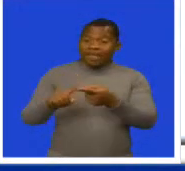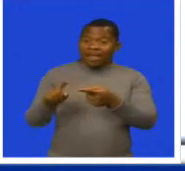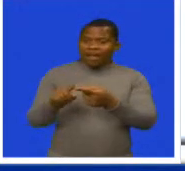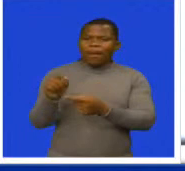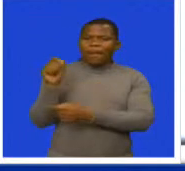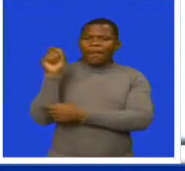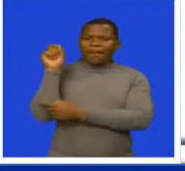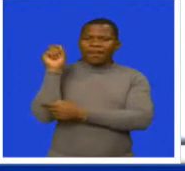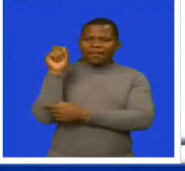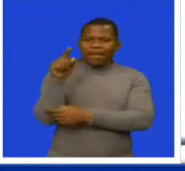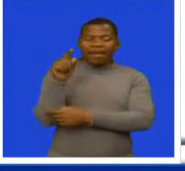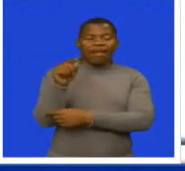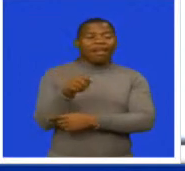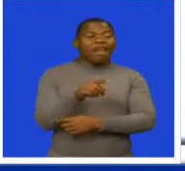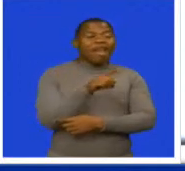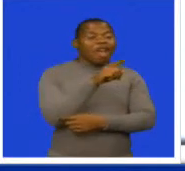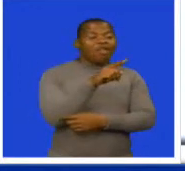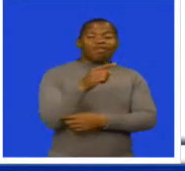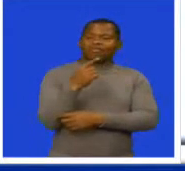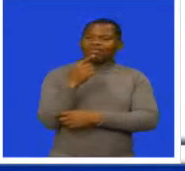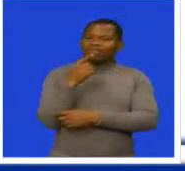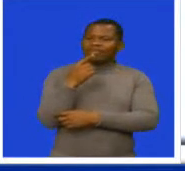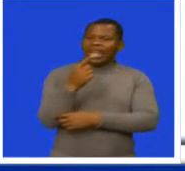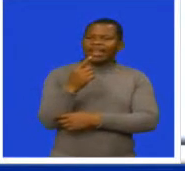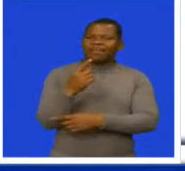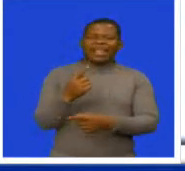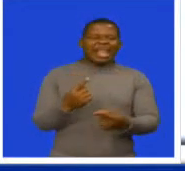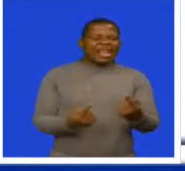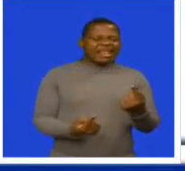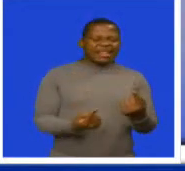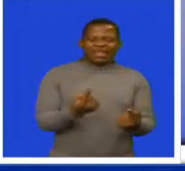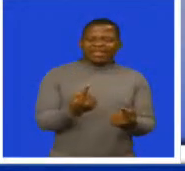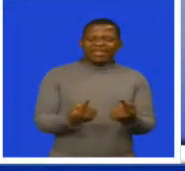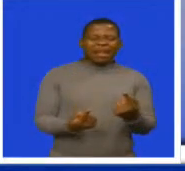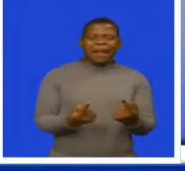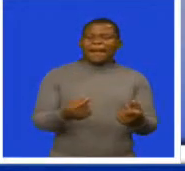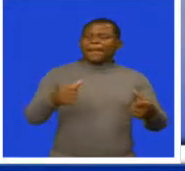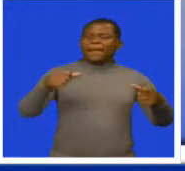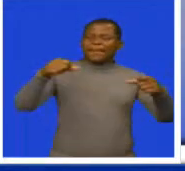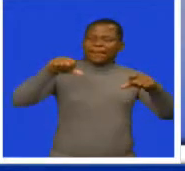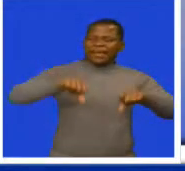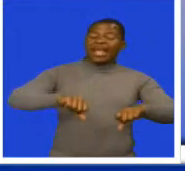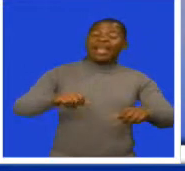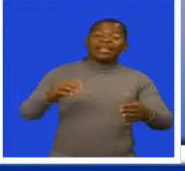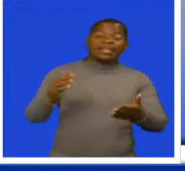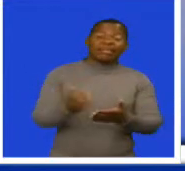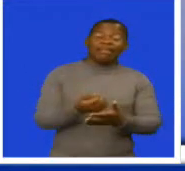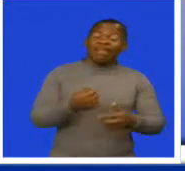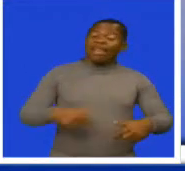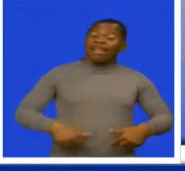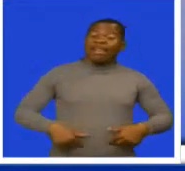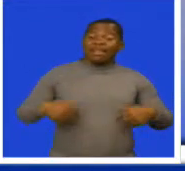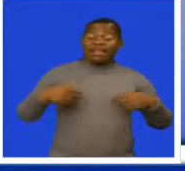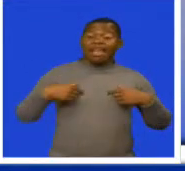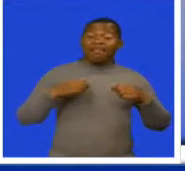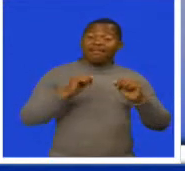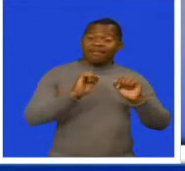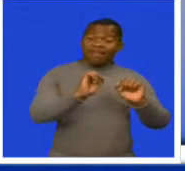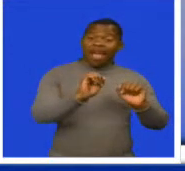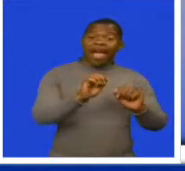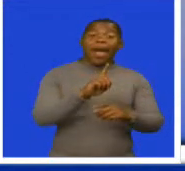wathatha incumo letingasito kahle empilweni yakhe lesekavele atisola ngako, kanti-ke kubheke ukuthi abuyele kulo mdlalo